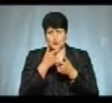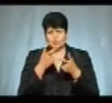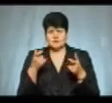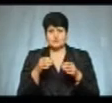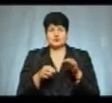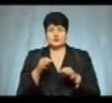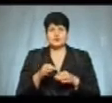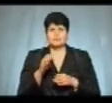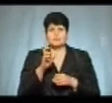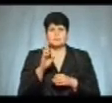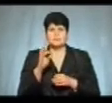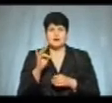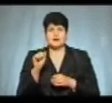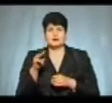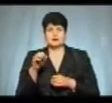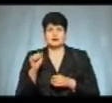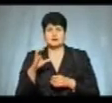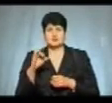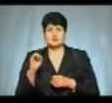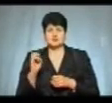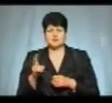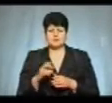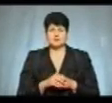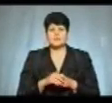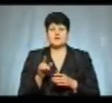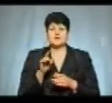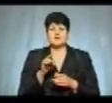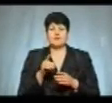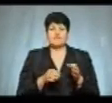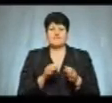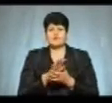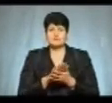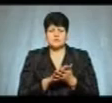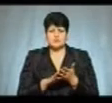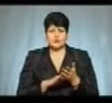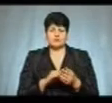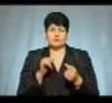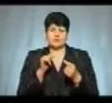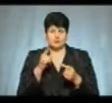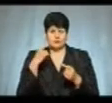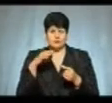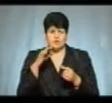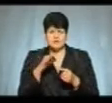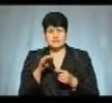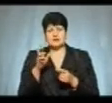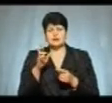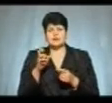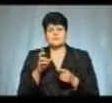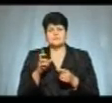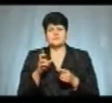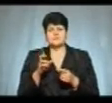суддя Віктор Братасюк. Задоволення позову Башти Олександра Ільича до департаменту патрульної поліції 3-го суду Головного управління Державної казначейської служби